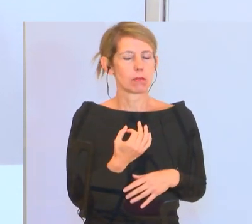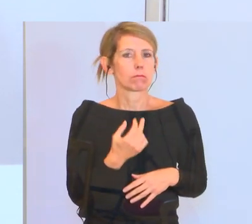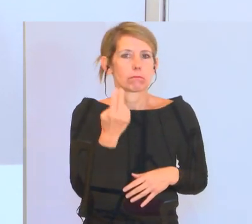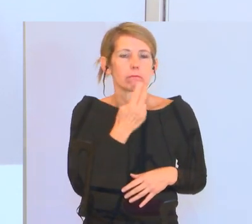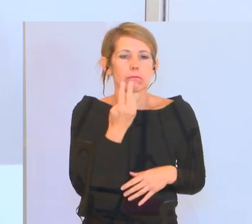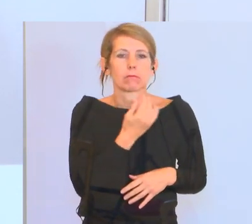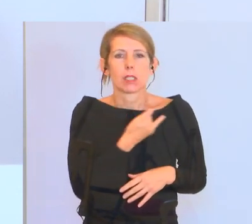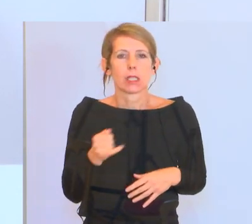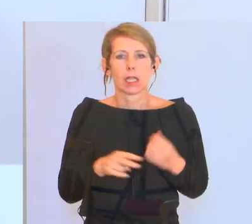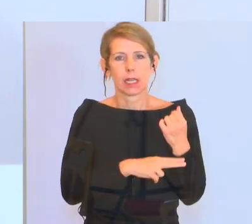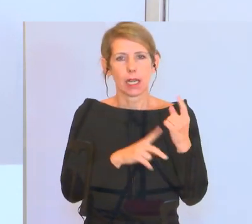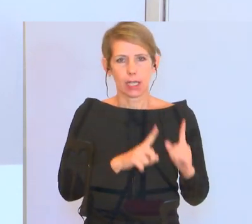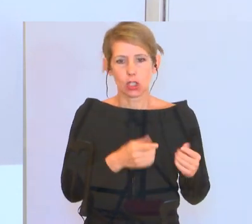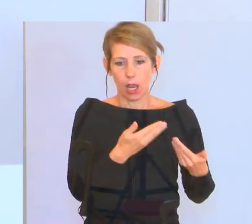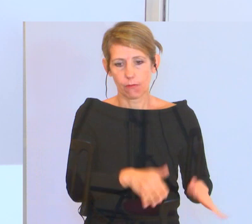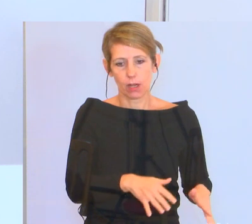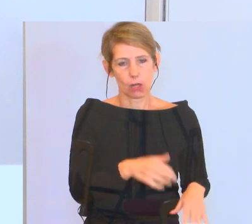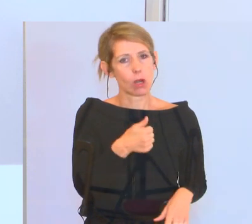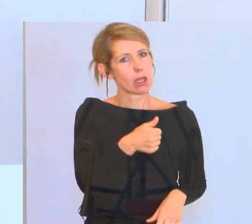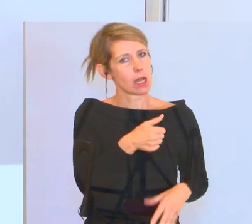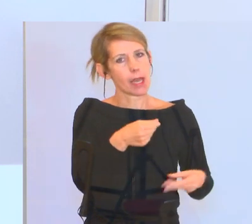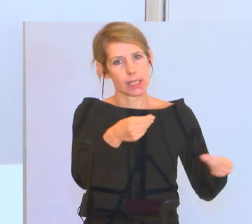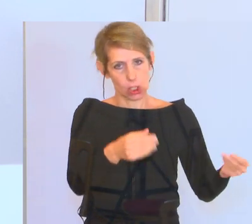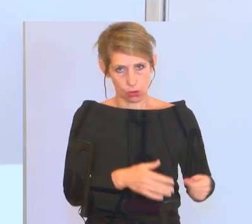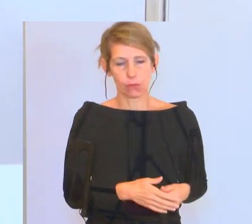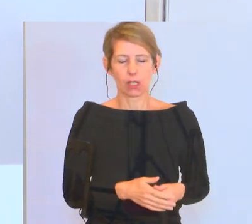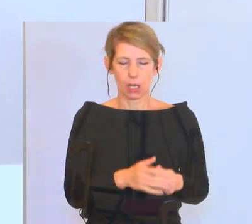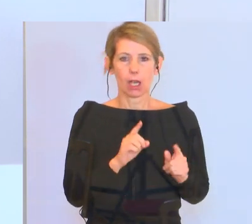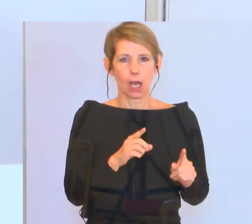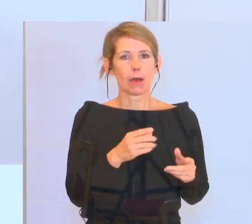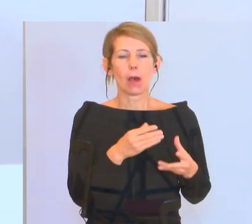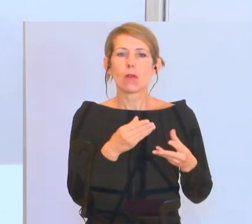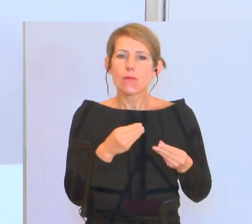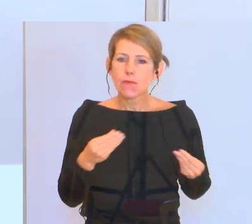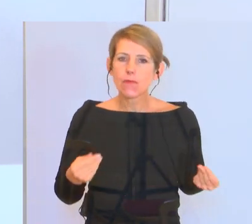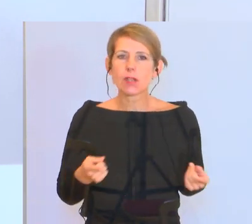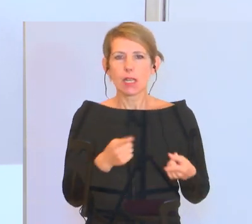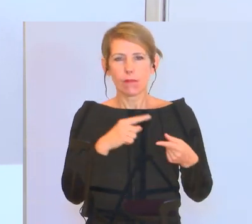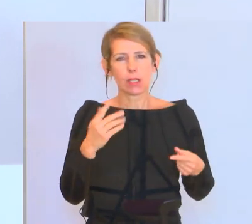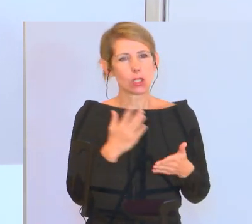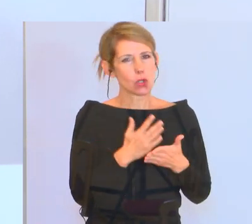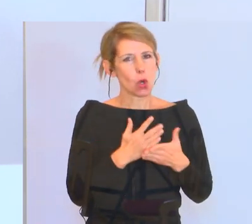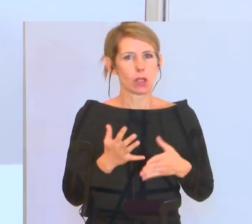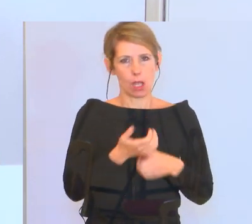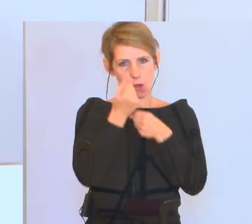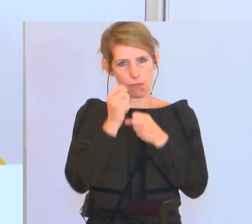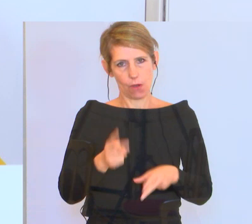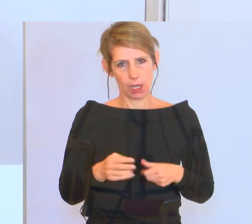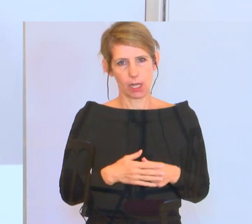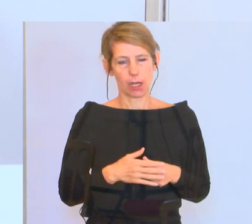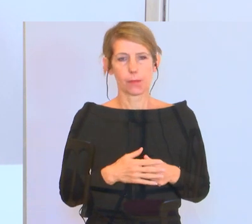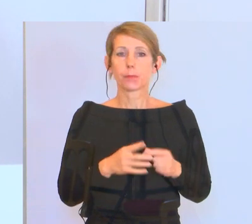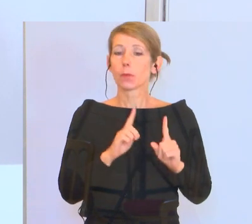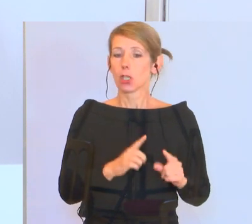verlorene Lehrstelle ist natürlich eine zu viel, aber wir konnten vieles davon abfangen. Wie ist heute der